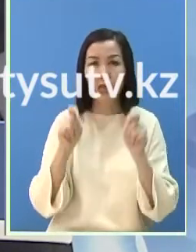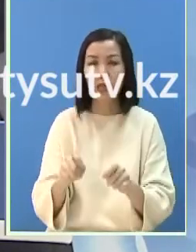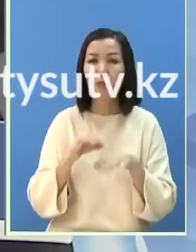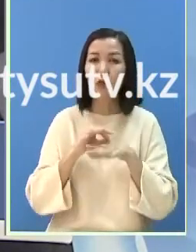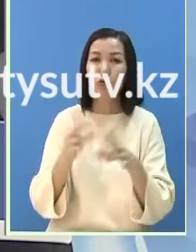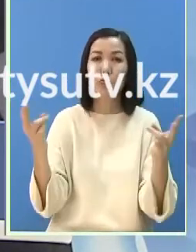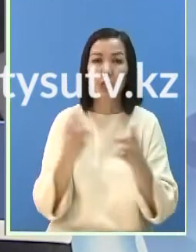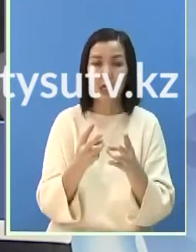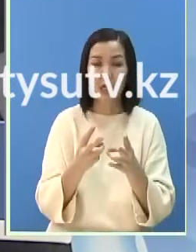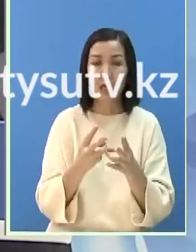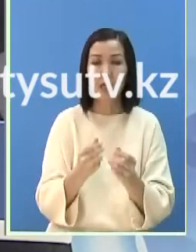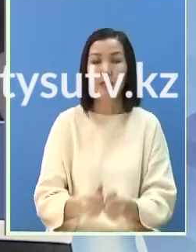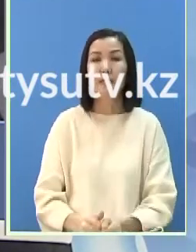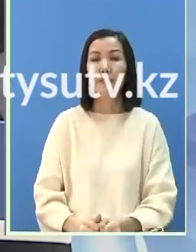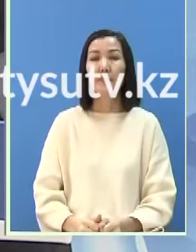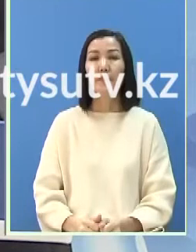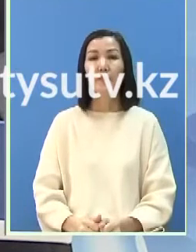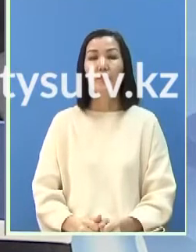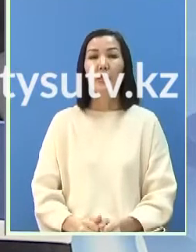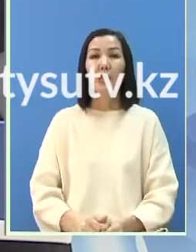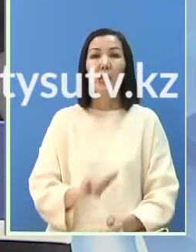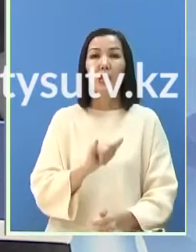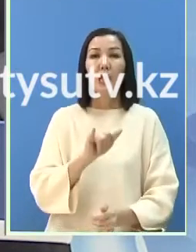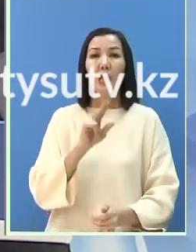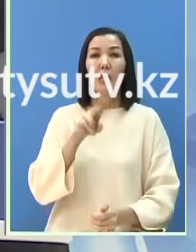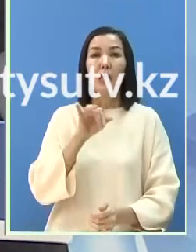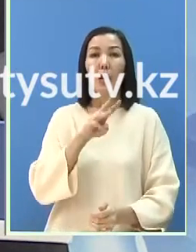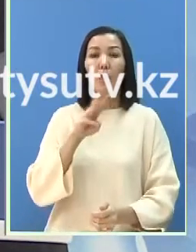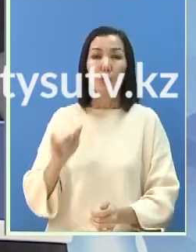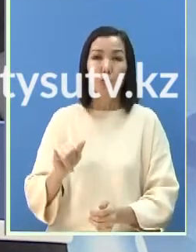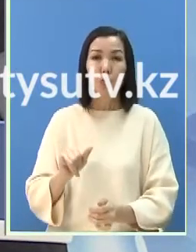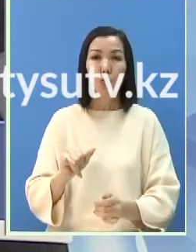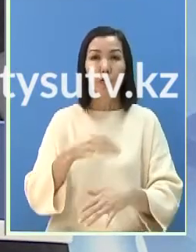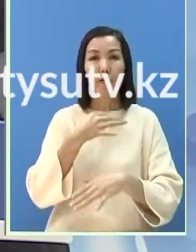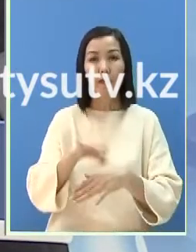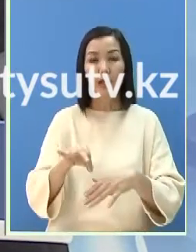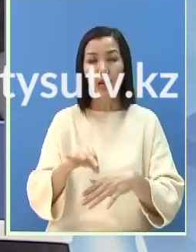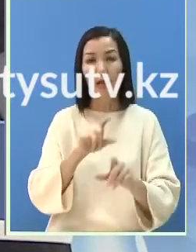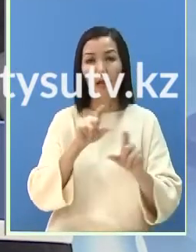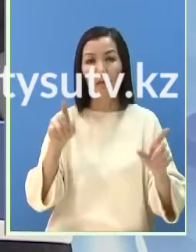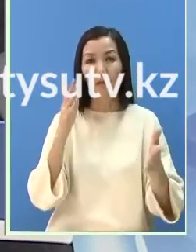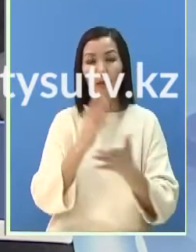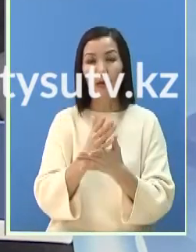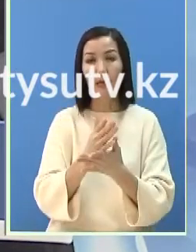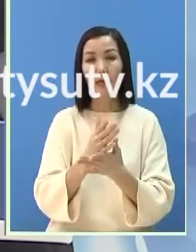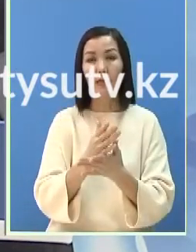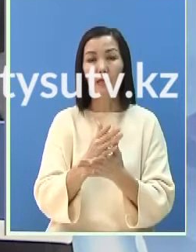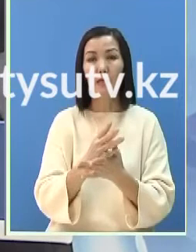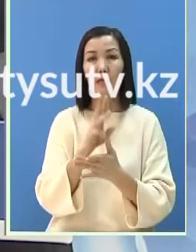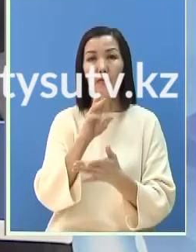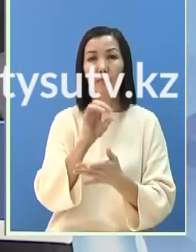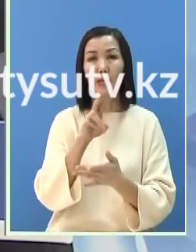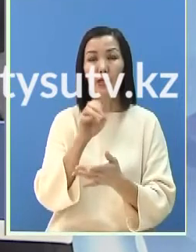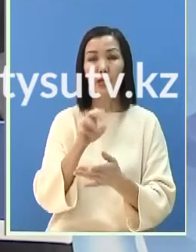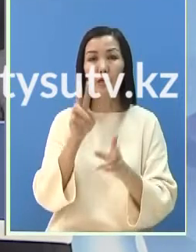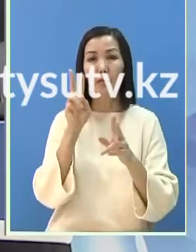жүргізіледі. Содан кейін жаңағы даму біздің облыстағы филиал бар. Дамудан менеджерлер бар,